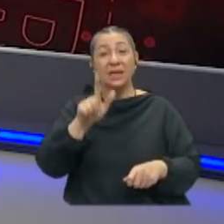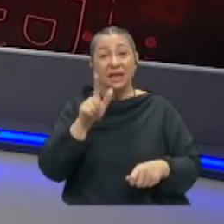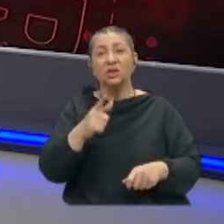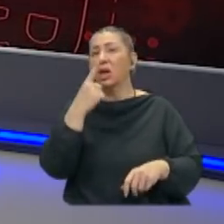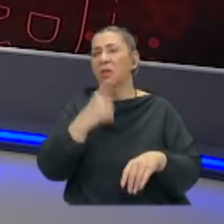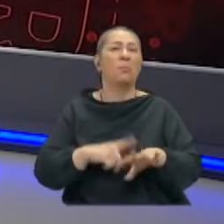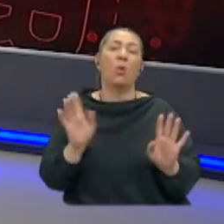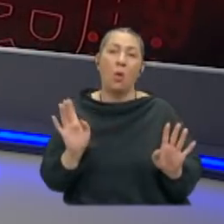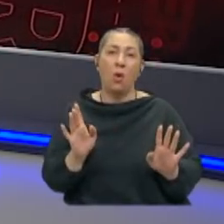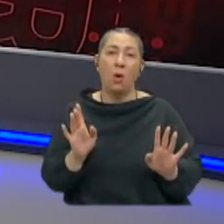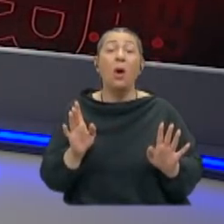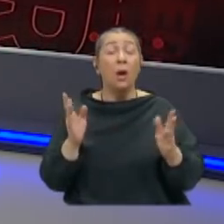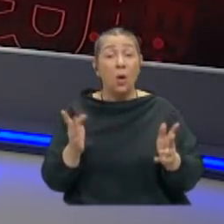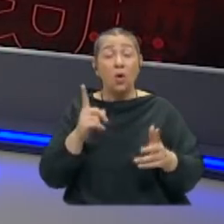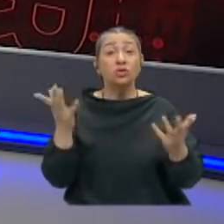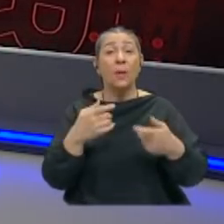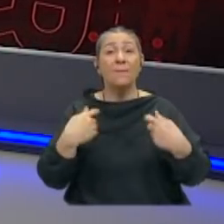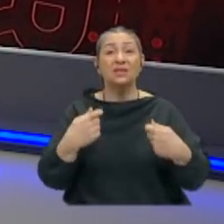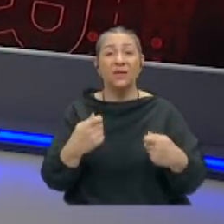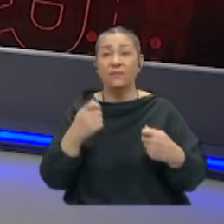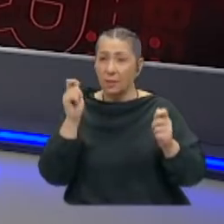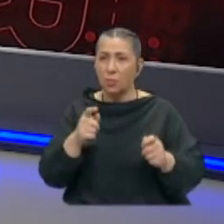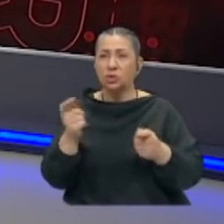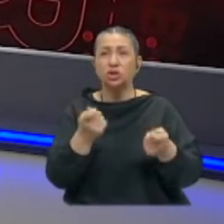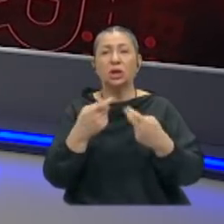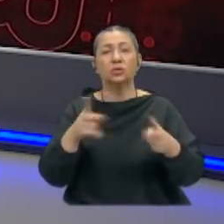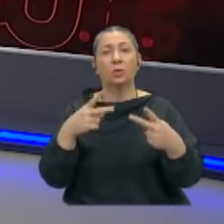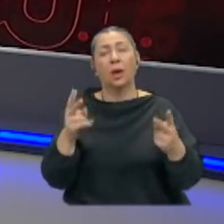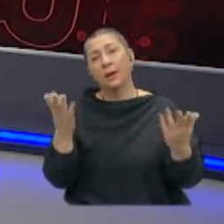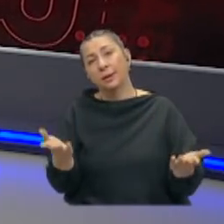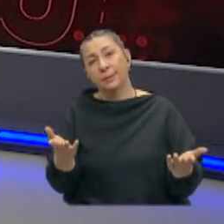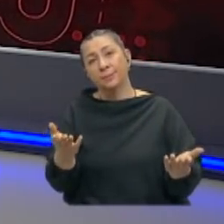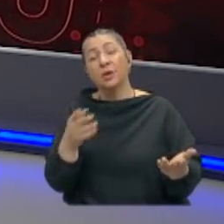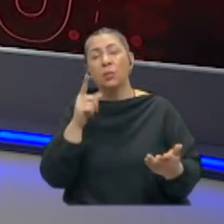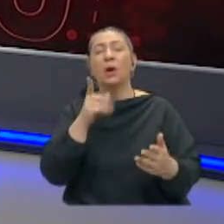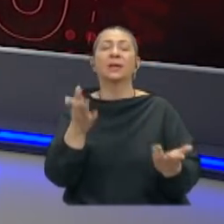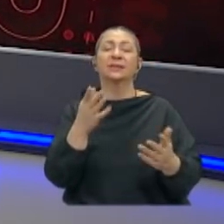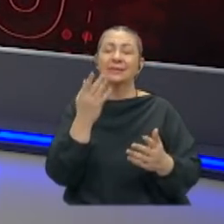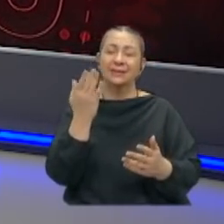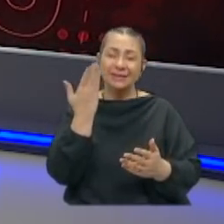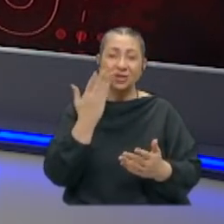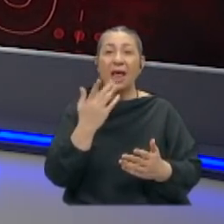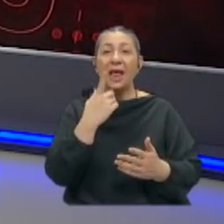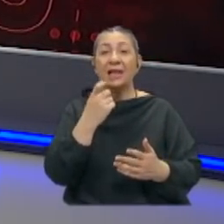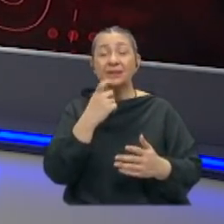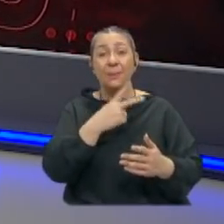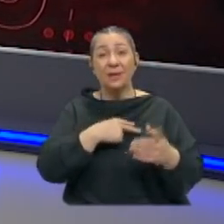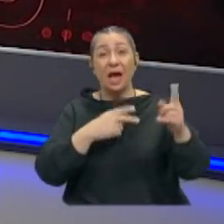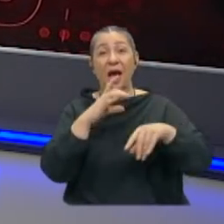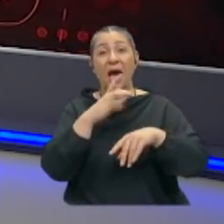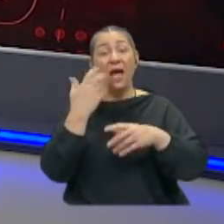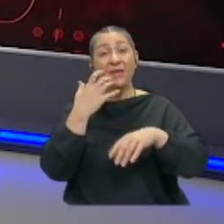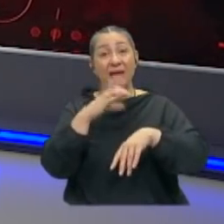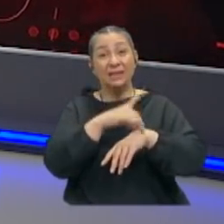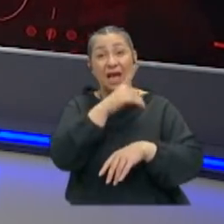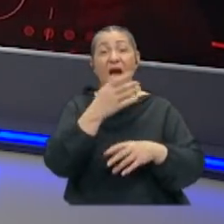gerekeceğine inanmıyorlar. Onca masrafa girip bu iş yerlerini açıyorlar. Bu arada sayın seyirciler, Elazığ Belediyesi Hayvan